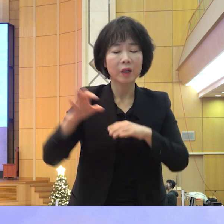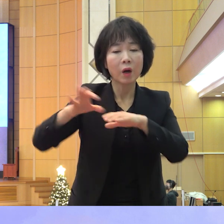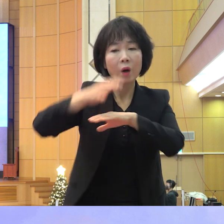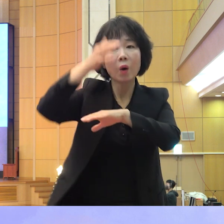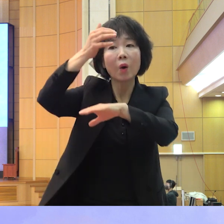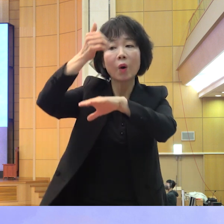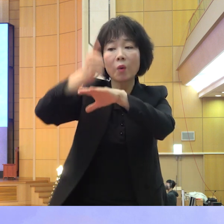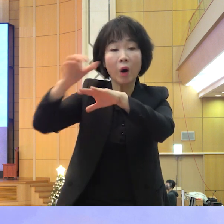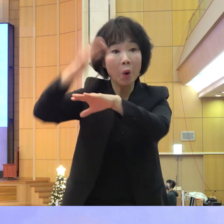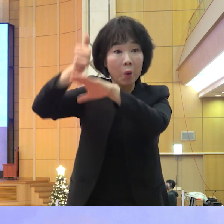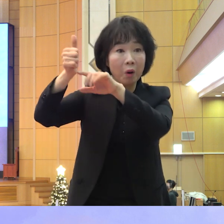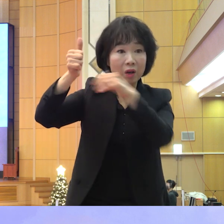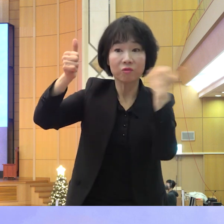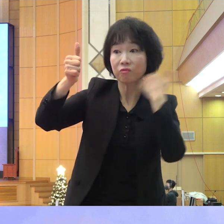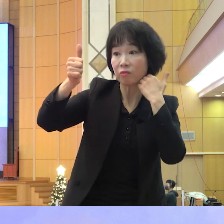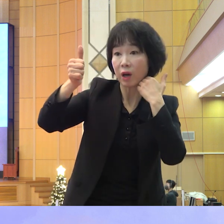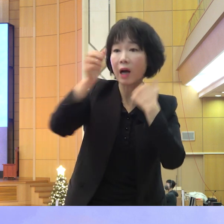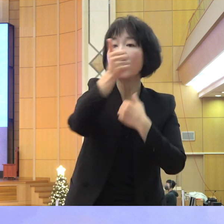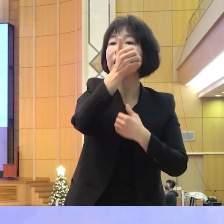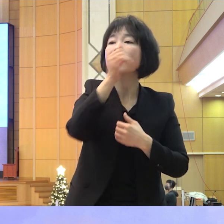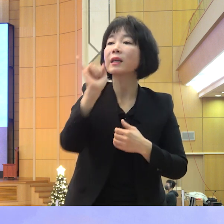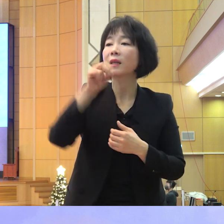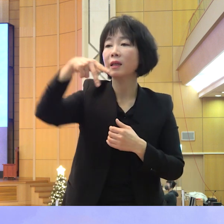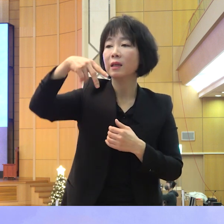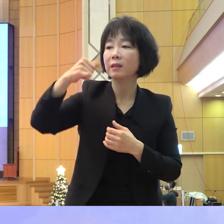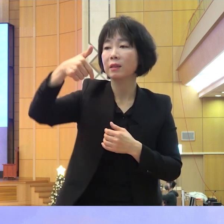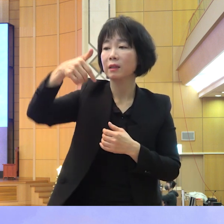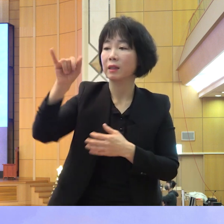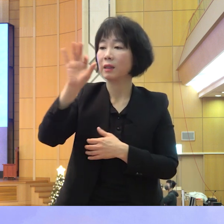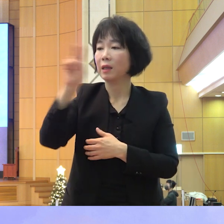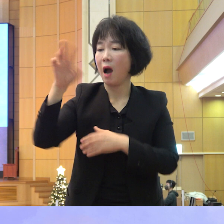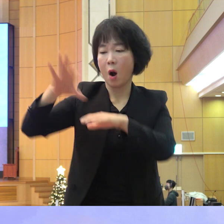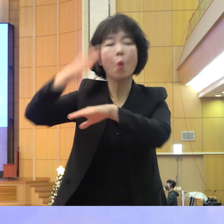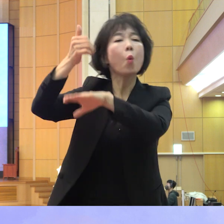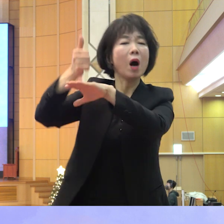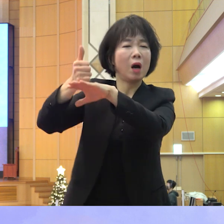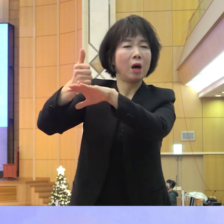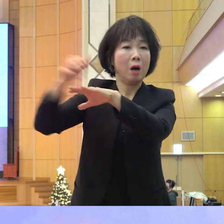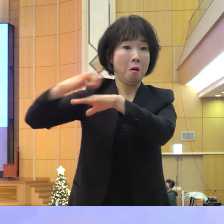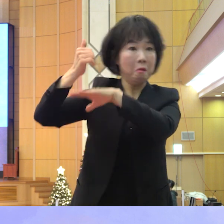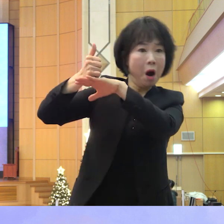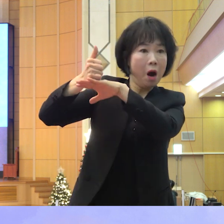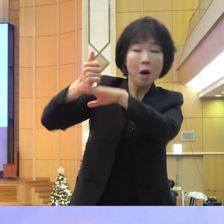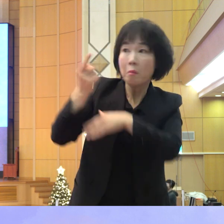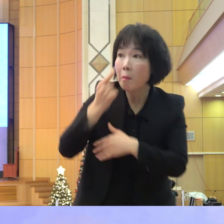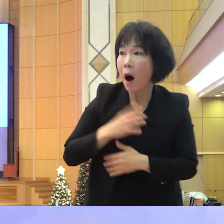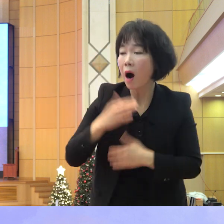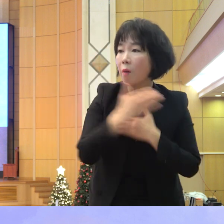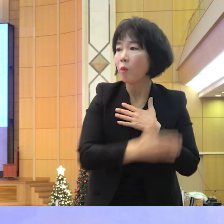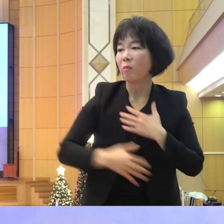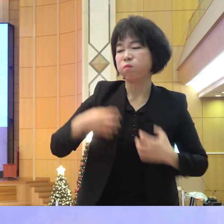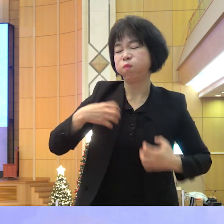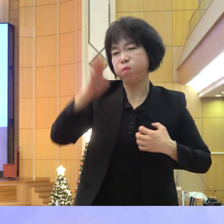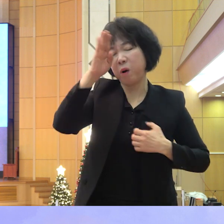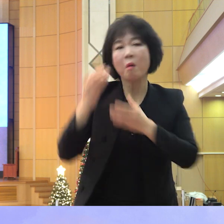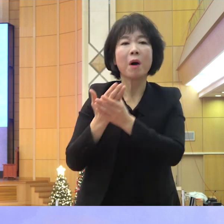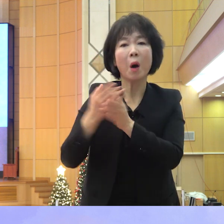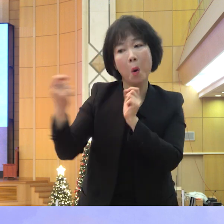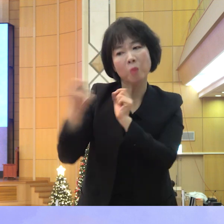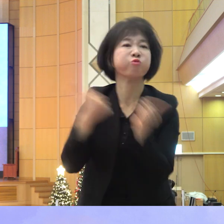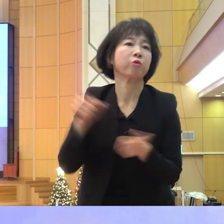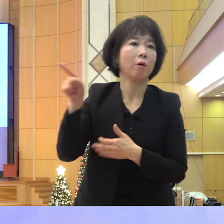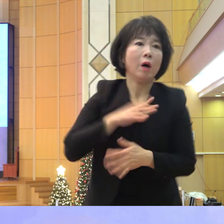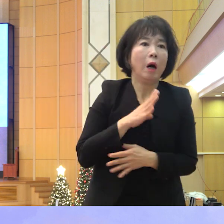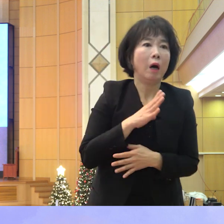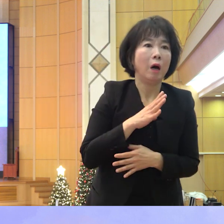왕은 히스기야 왕입니다. 근데 히스기야 왕이 죽을 병에 걸렸거든. 그래서 이사야 선지자에게